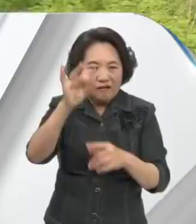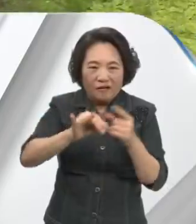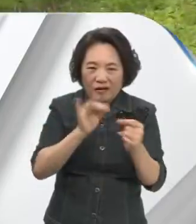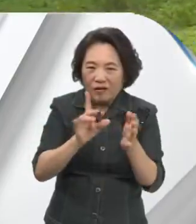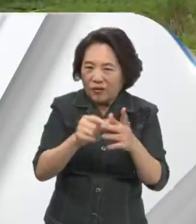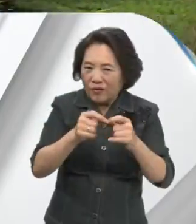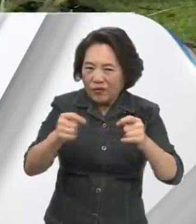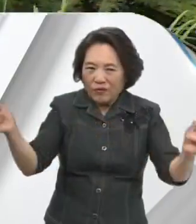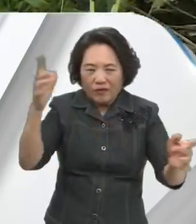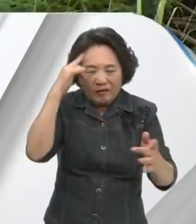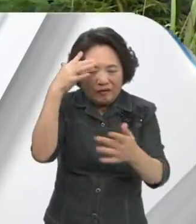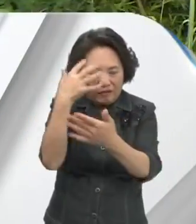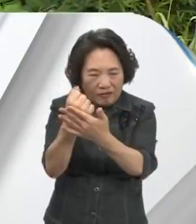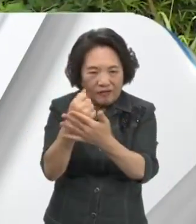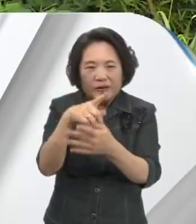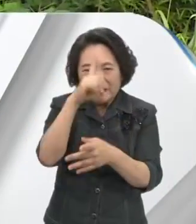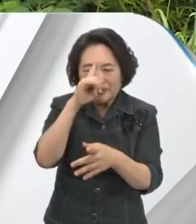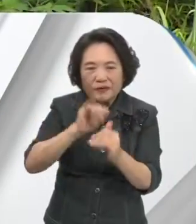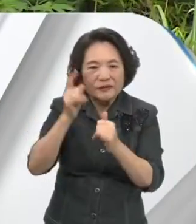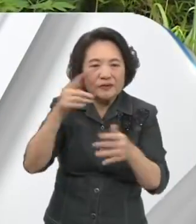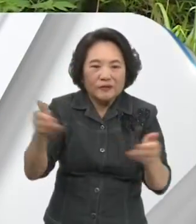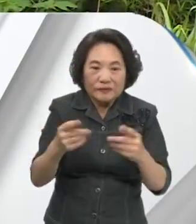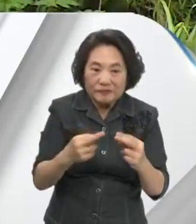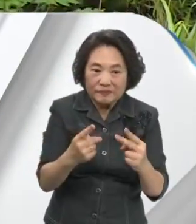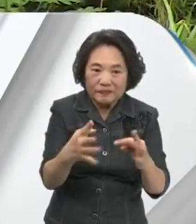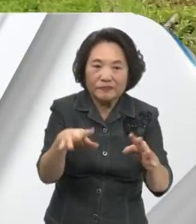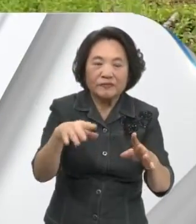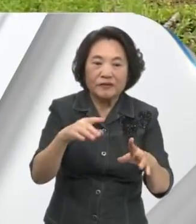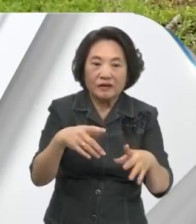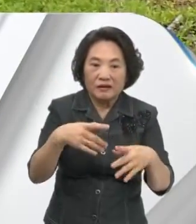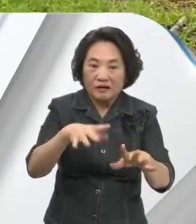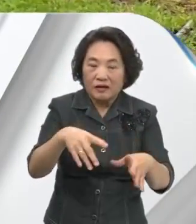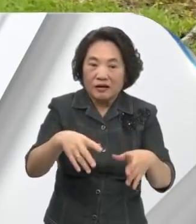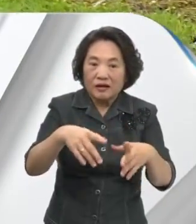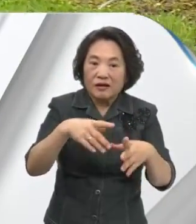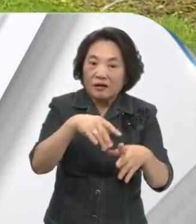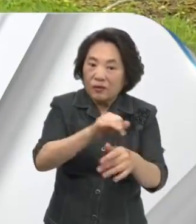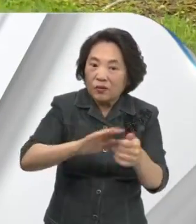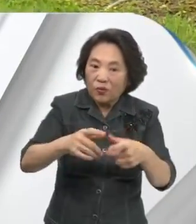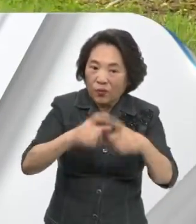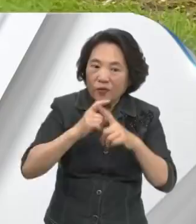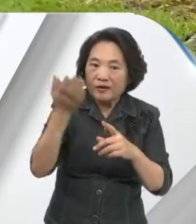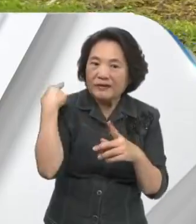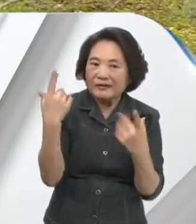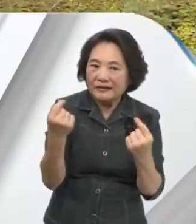嘅历史，地方人主望经过整理，唔会影响年代嘅样嘅，咪做